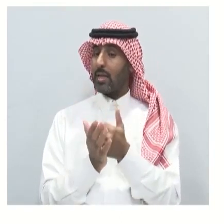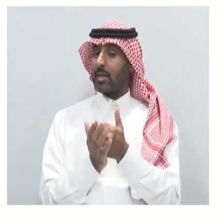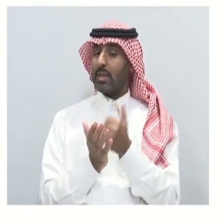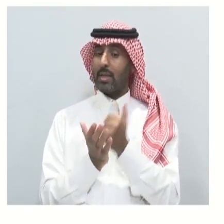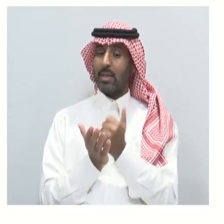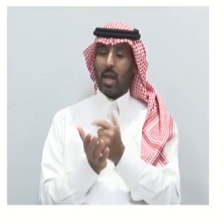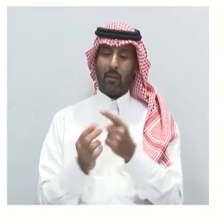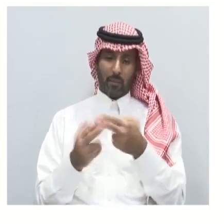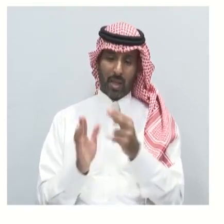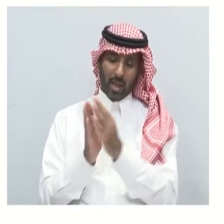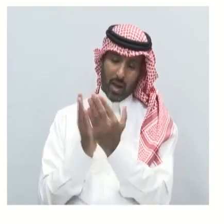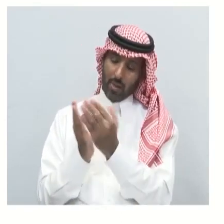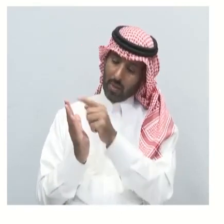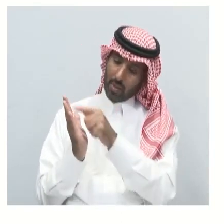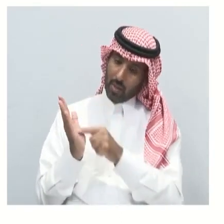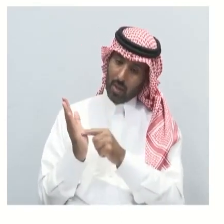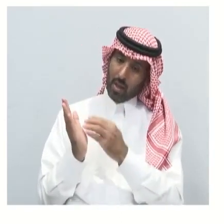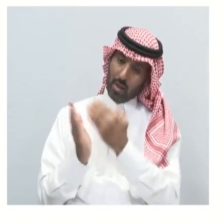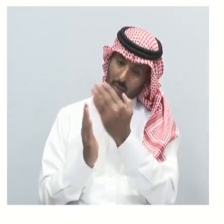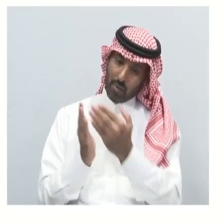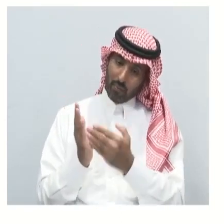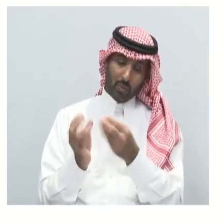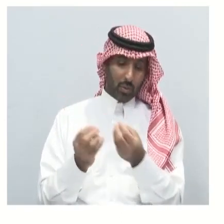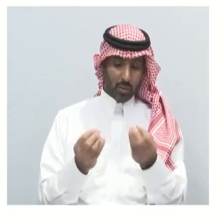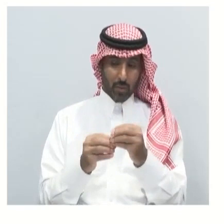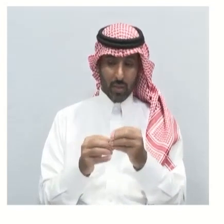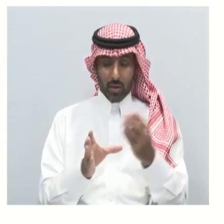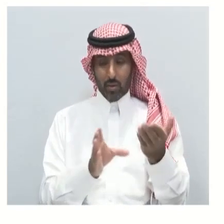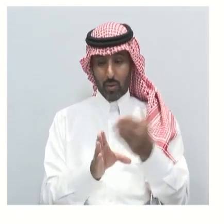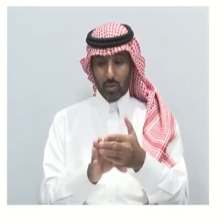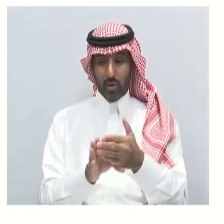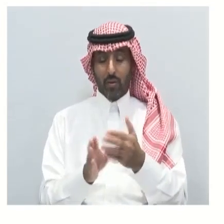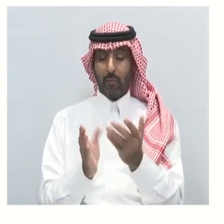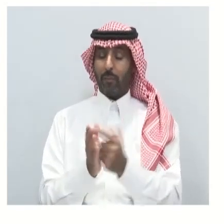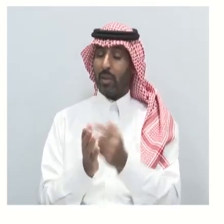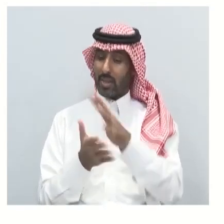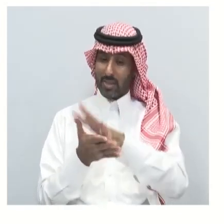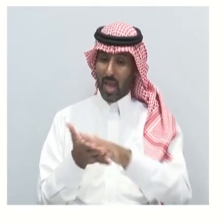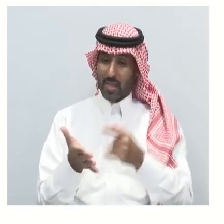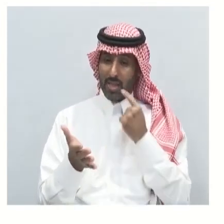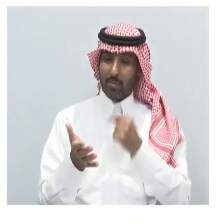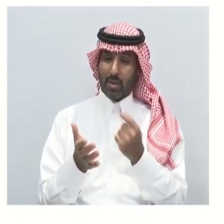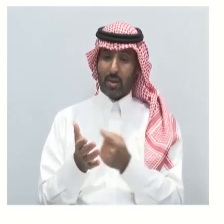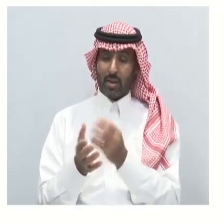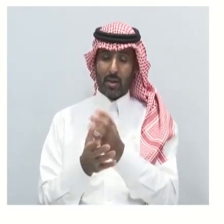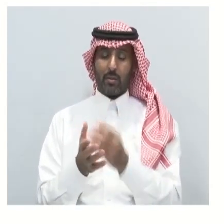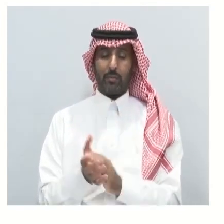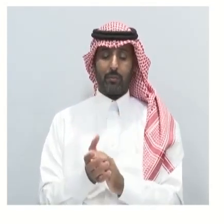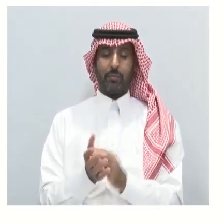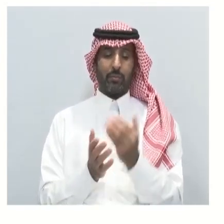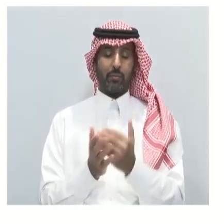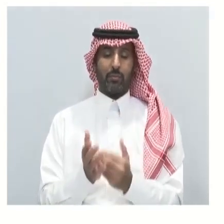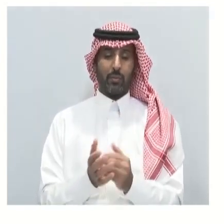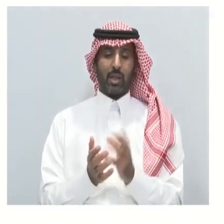البحث بدايه بالمقدمه حتى ملاحق البحث وقد يحتاج الباحث الى قائمه بالجداول التي وردت في البحث وقائمه